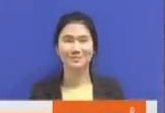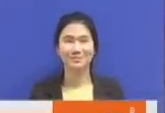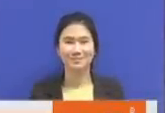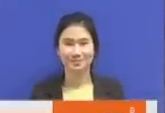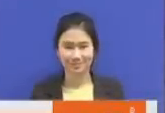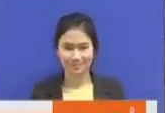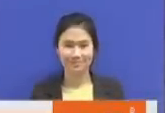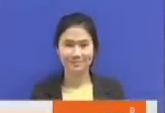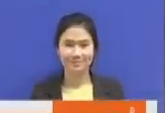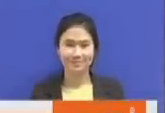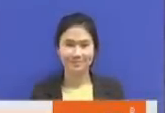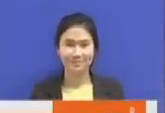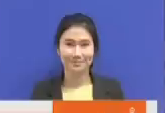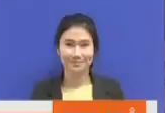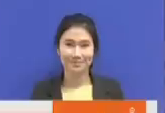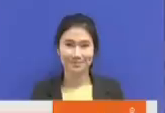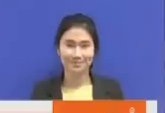คะแล้วก็